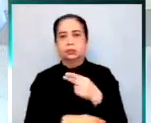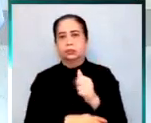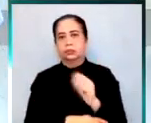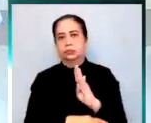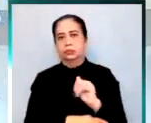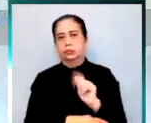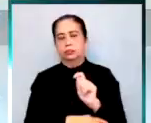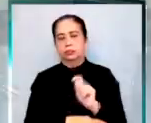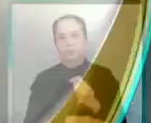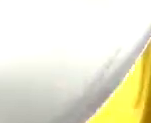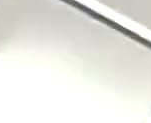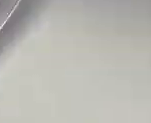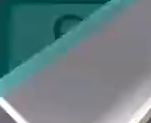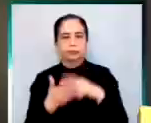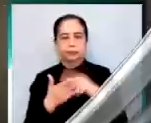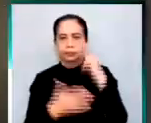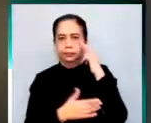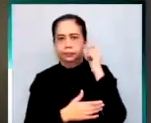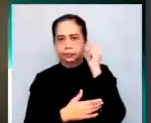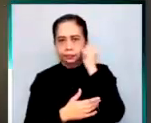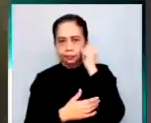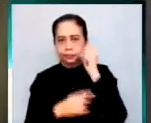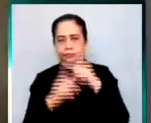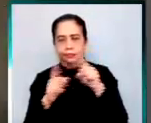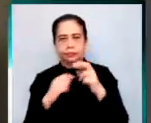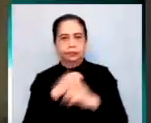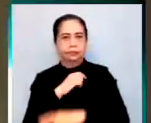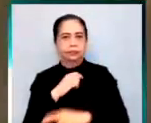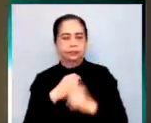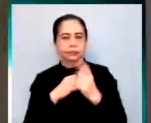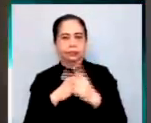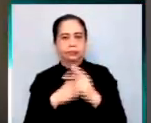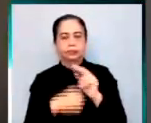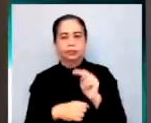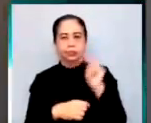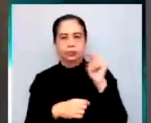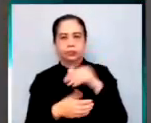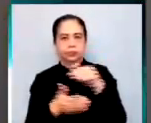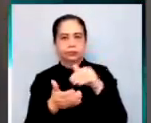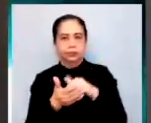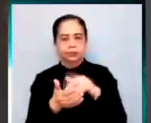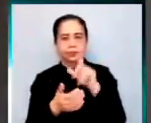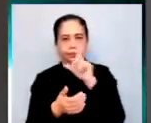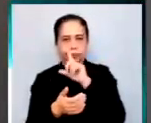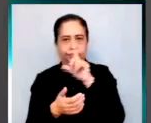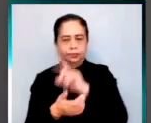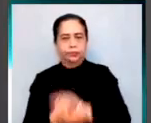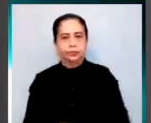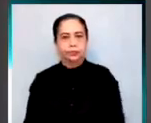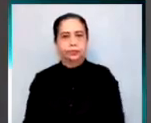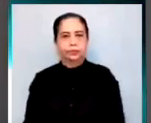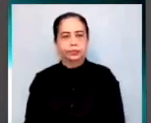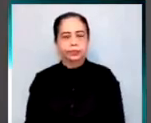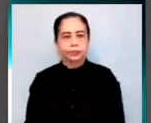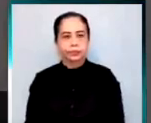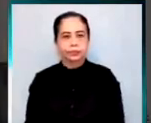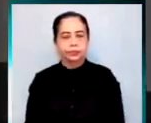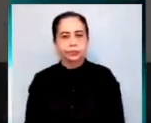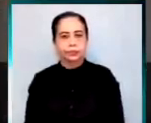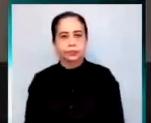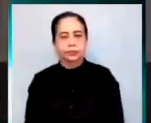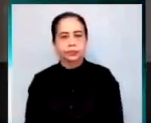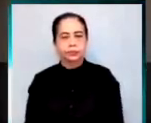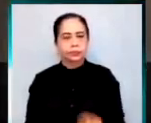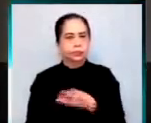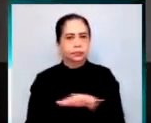Russell Simorio ng GMA Regional TV 1 North Central Luzon. Traffic na traffic. Ang pila-pilang truck na